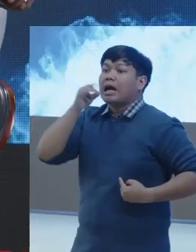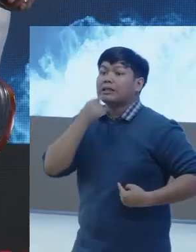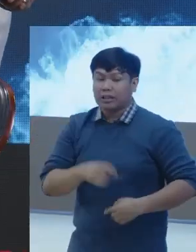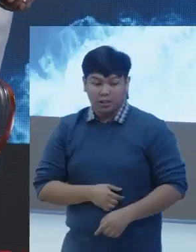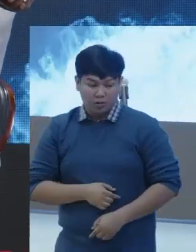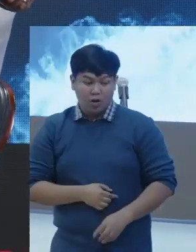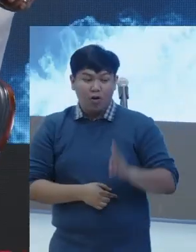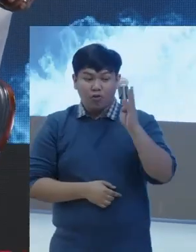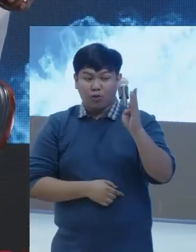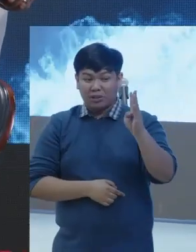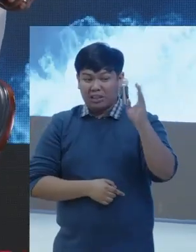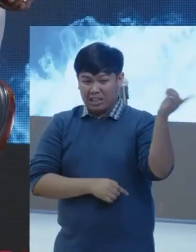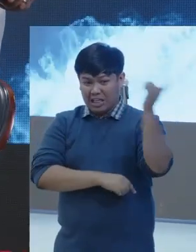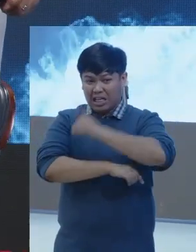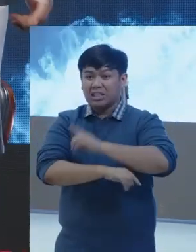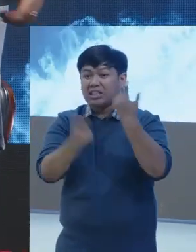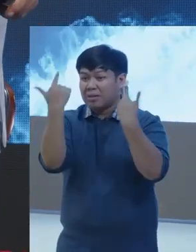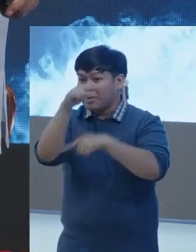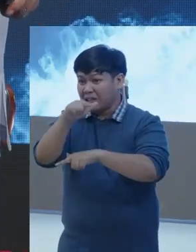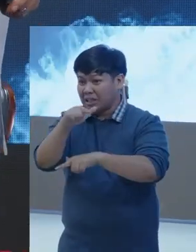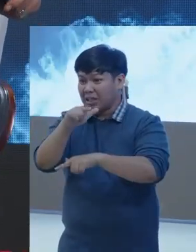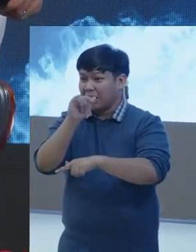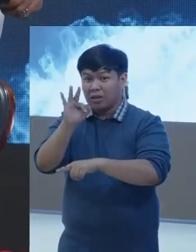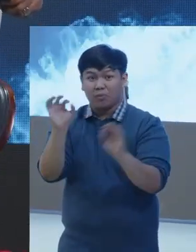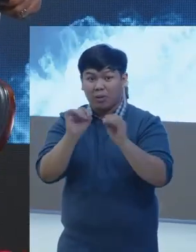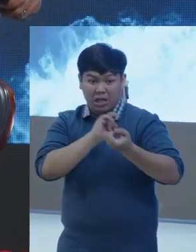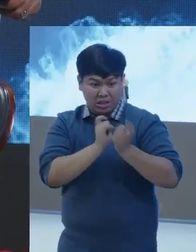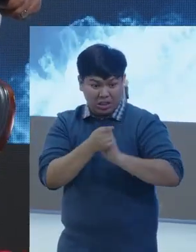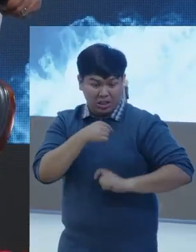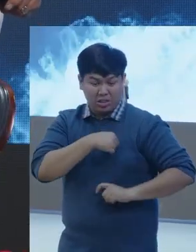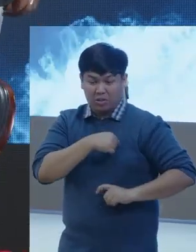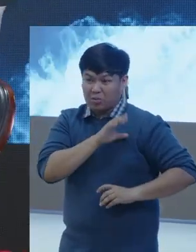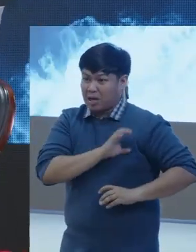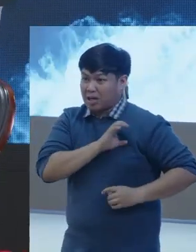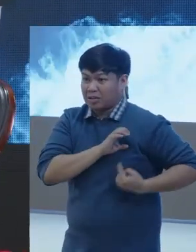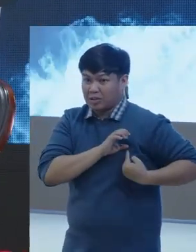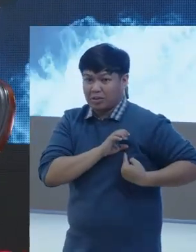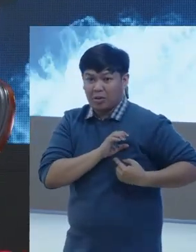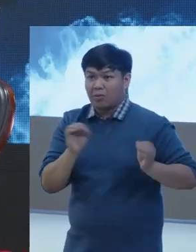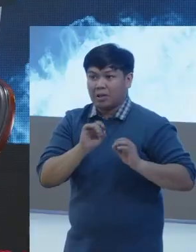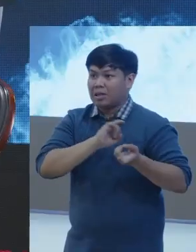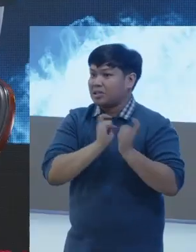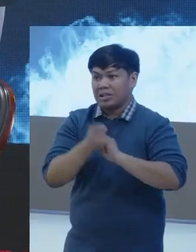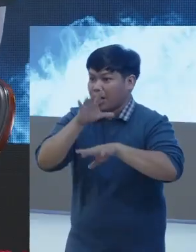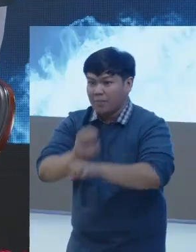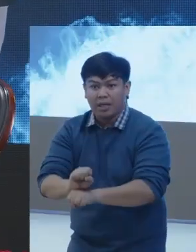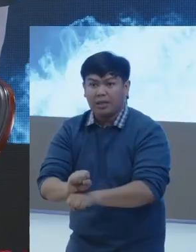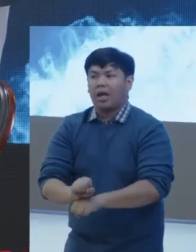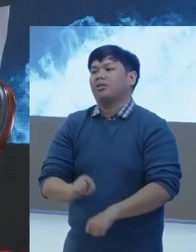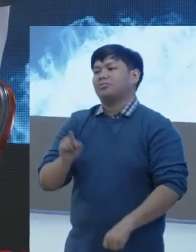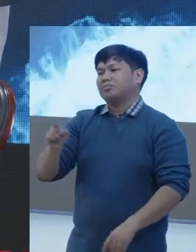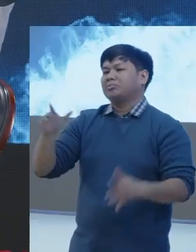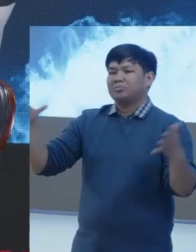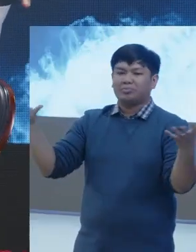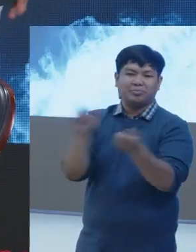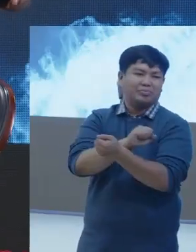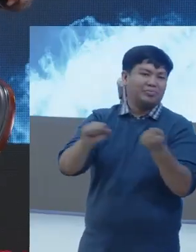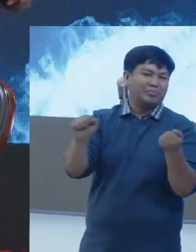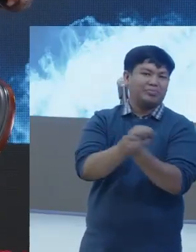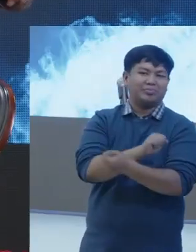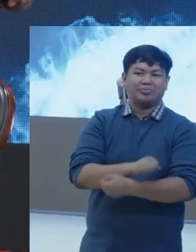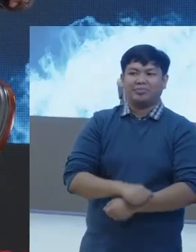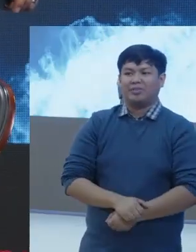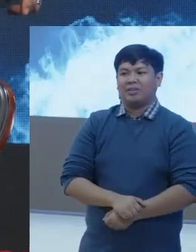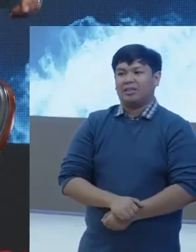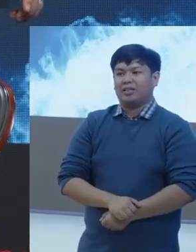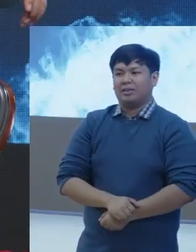yung paghingi ng tawad sa Panginoon na may pag-aayuno, hindi lang pagsisisi ng